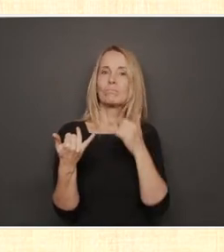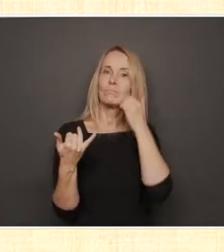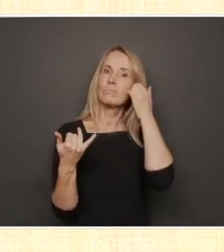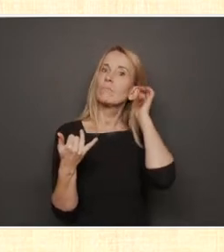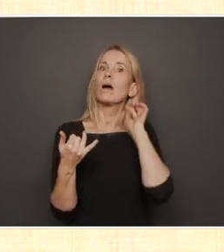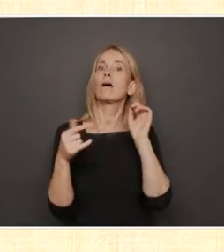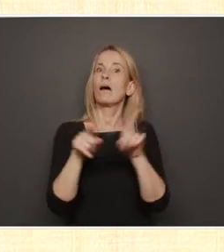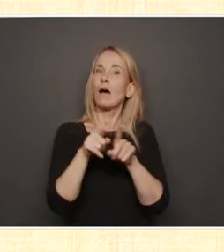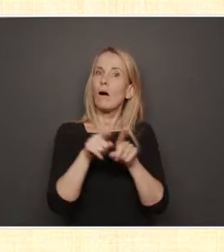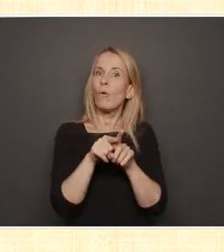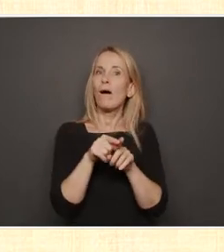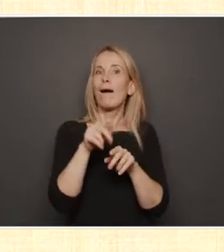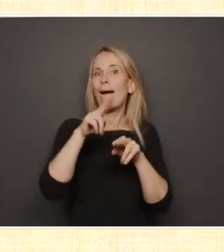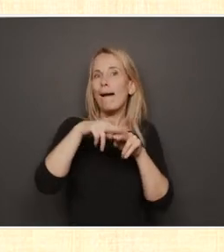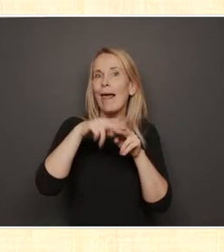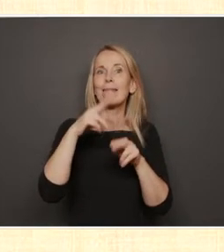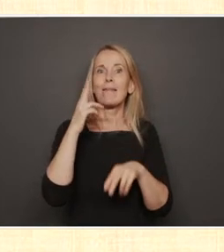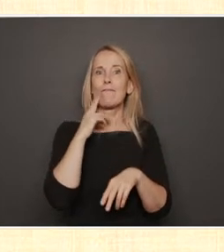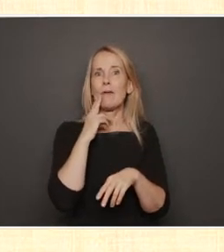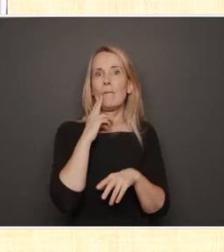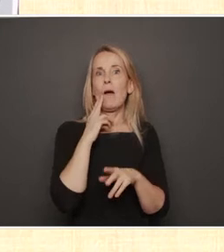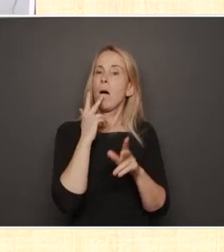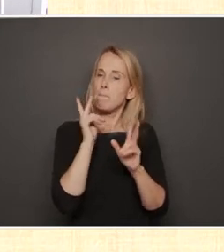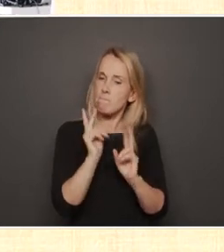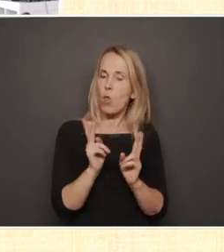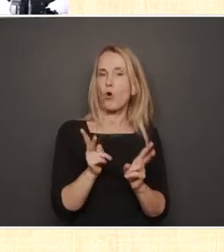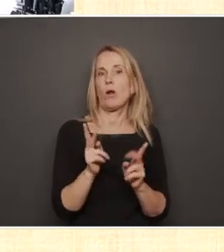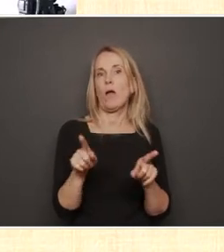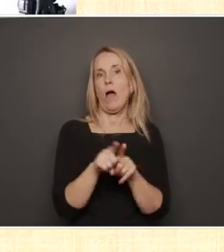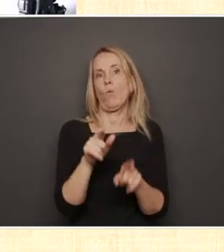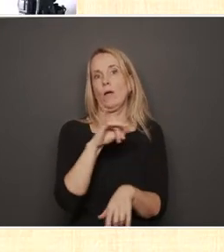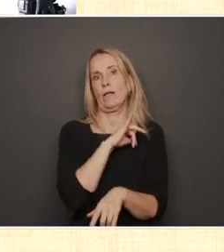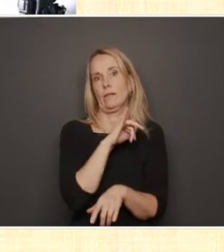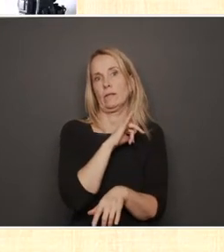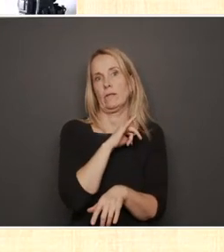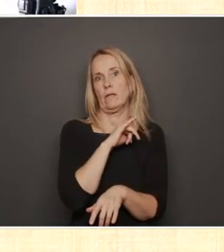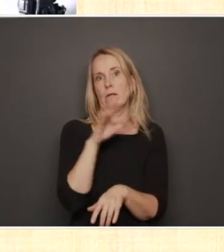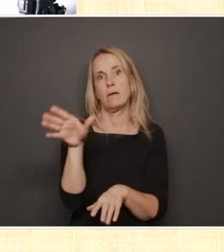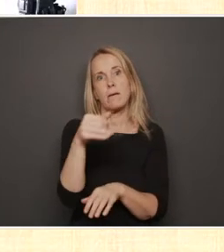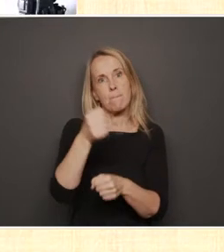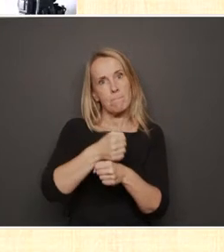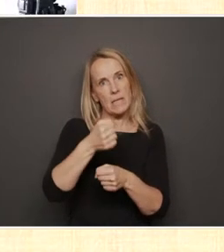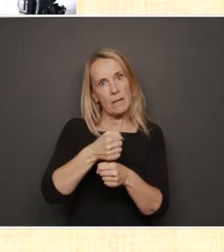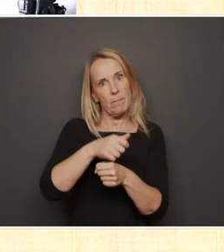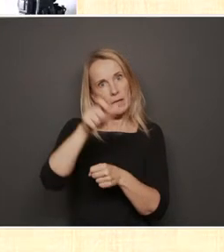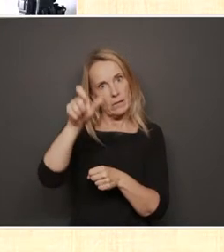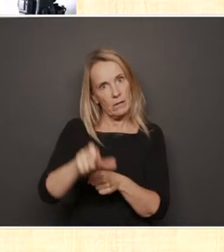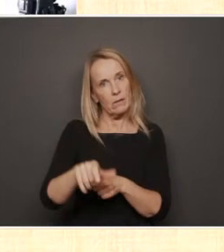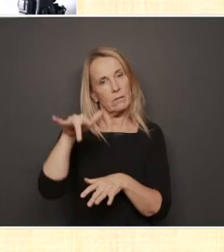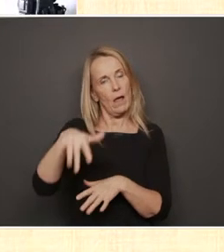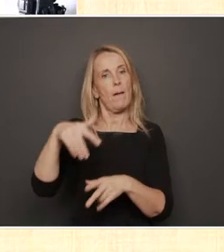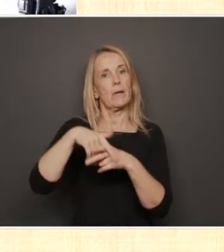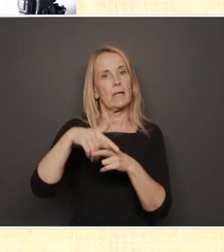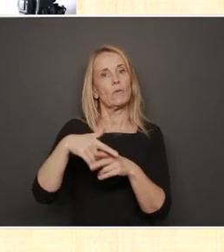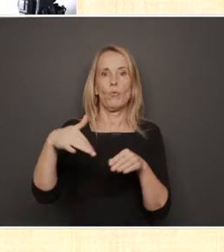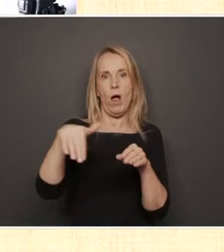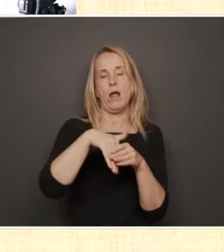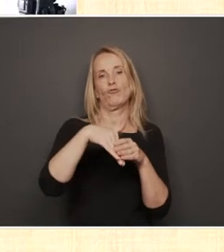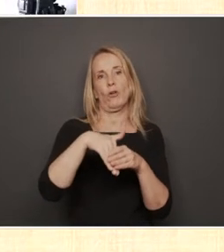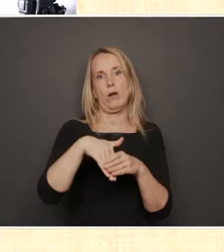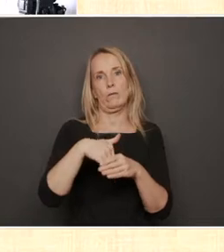es auch für eine kleine Firma möglich und interessant ist, eine mitarbeitende Person mit Behinderung